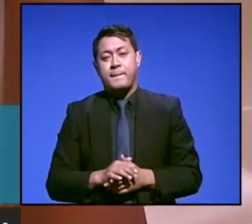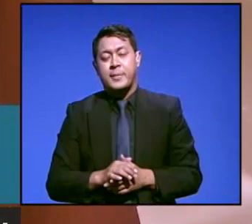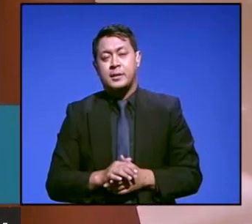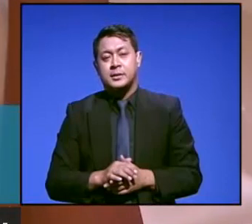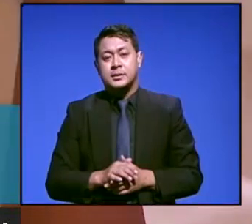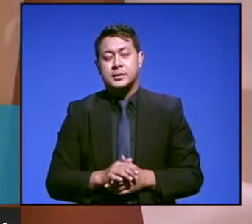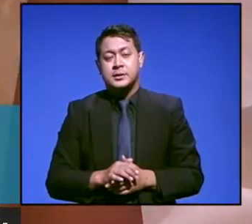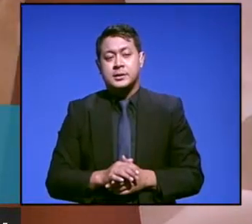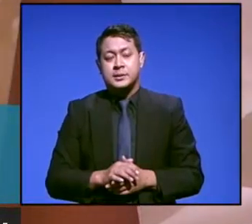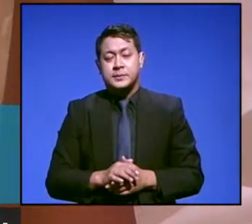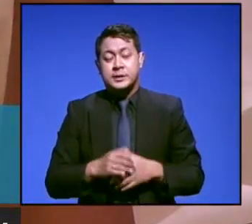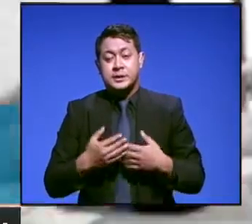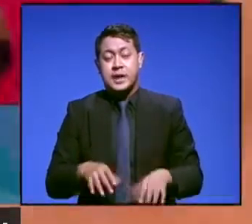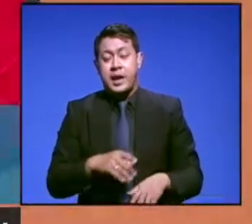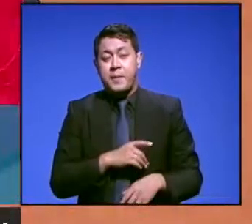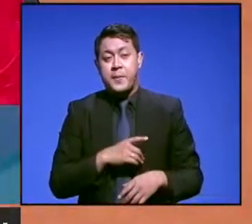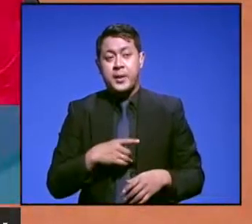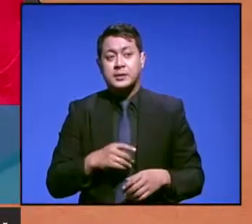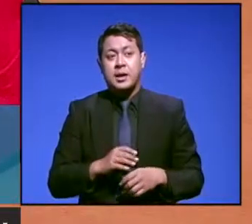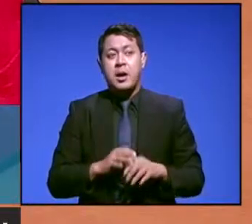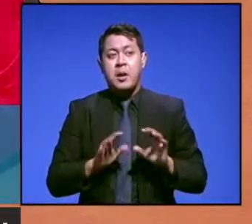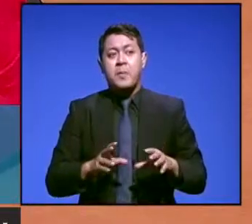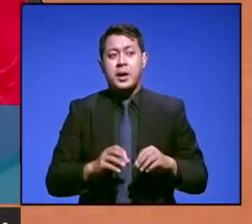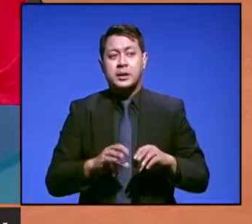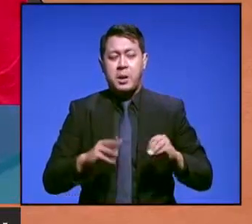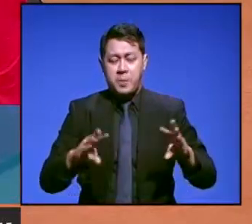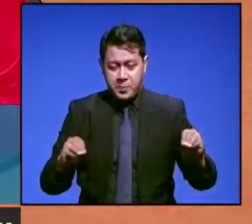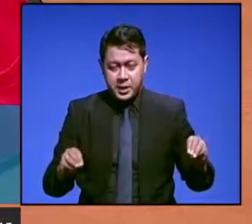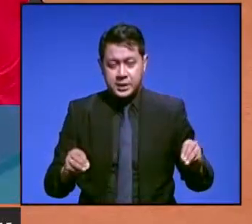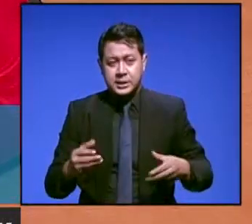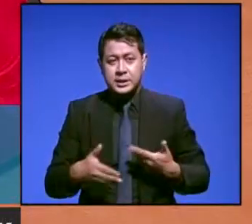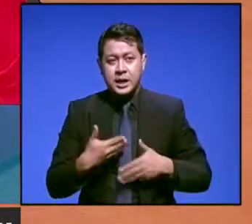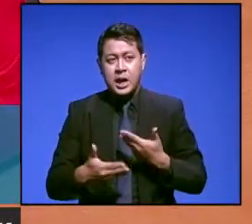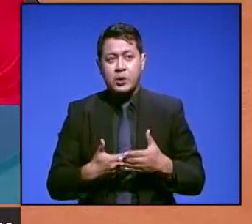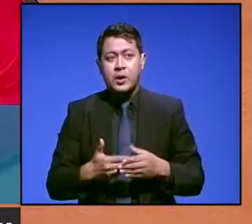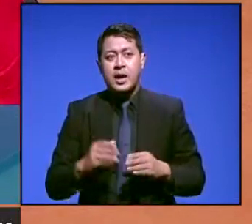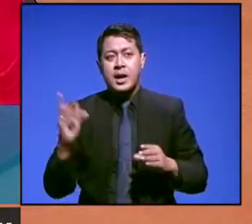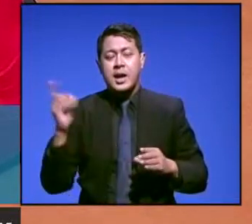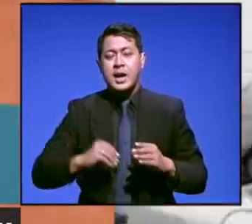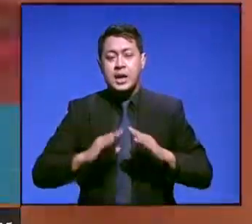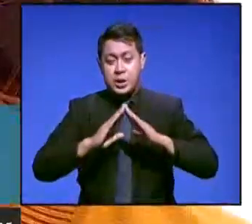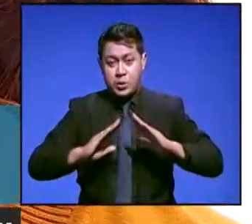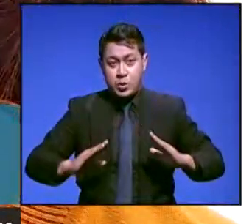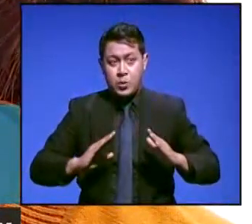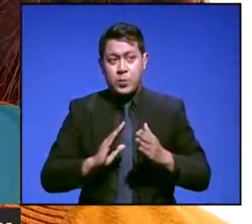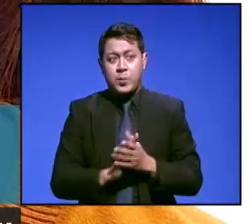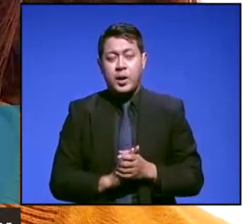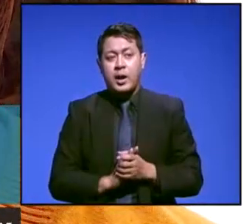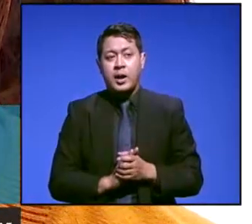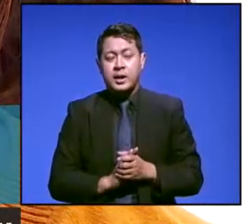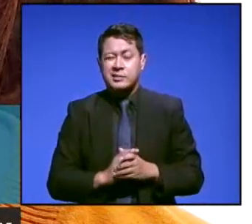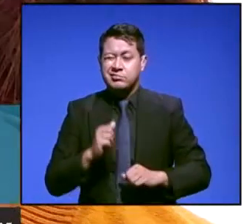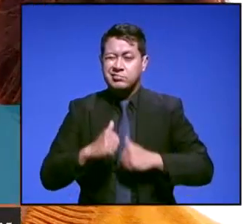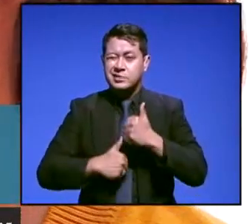rohani. Apalagi selama masa pandemi, banyak pekerjaan yang harus dilakukan dari rumah saja, tanpa bisa